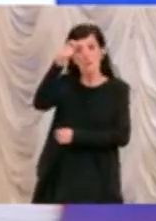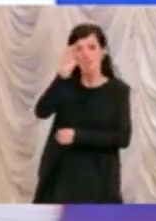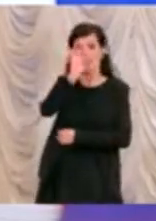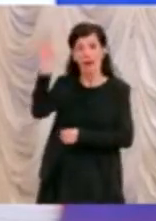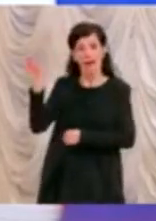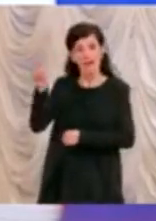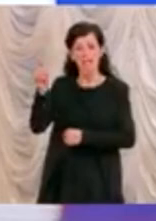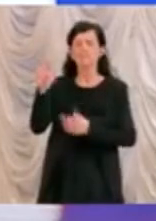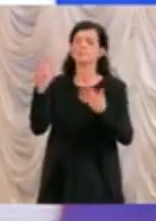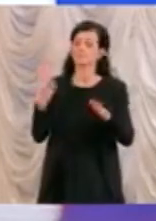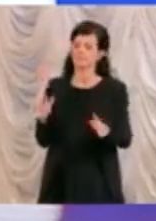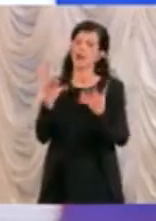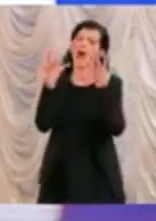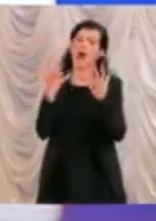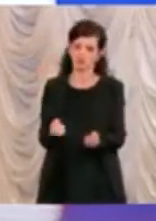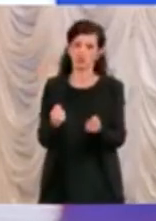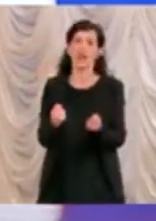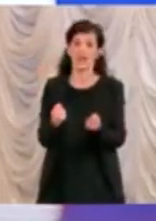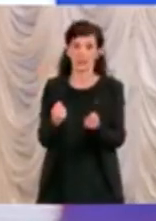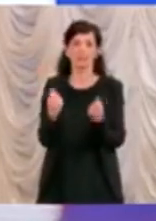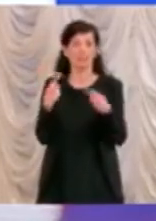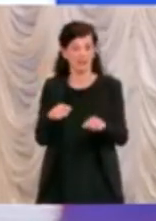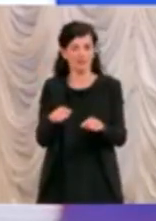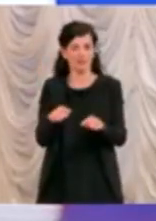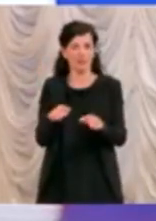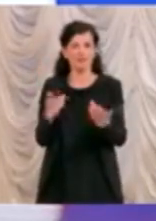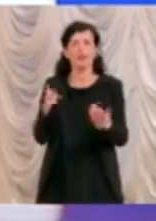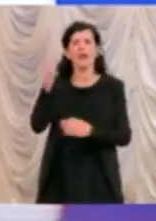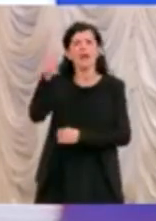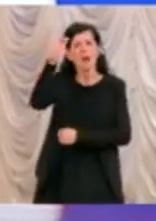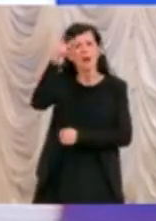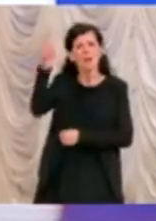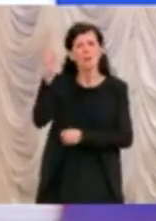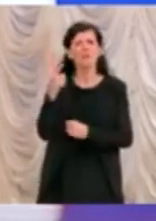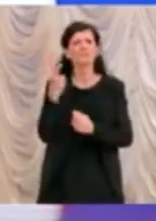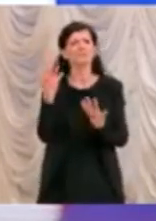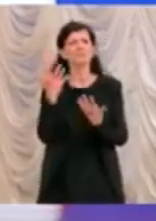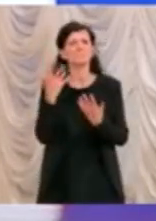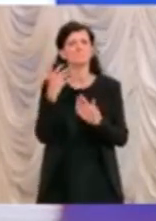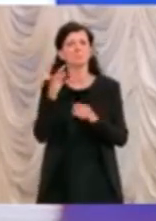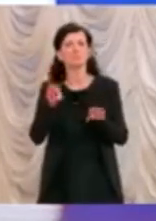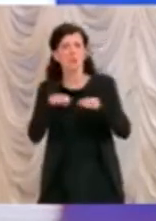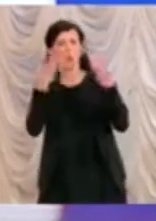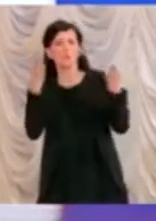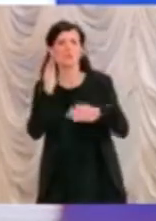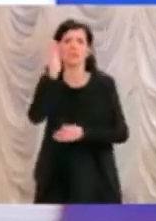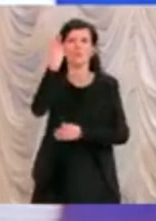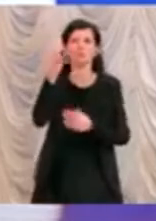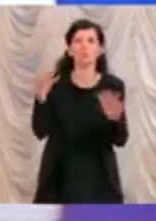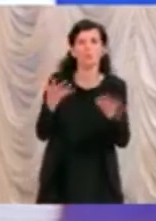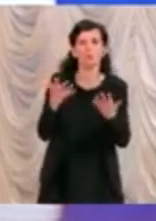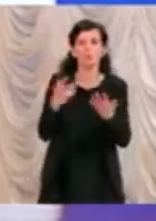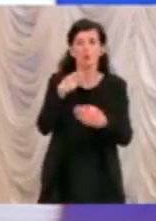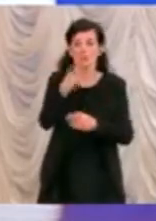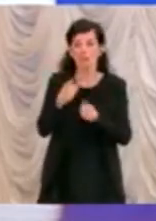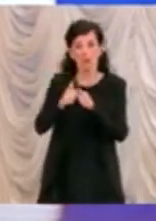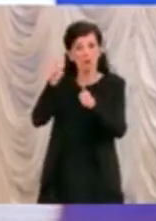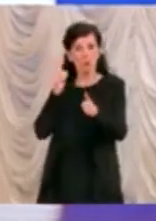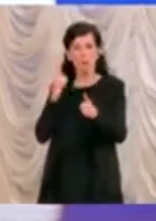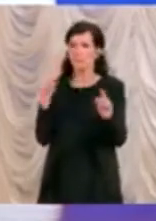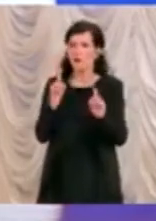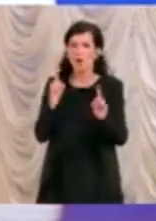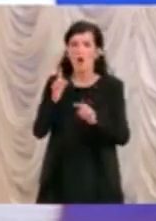hanno dovuto accettare non di esplorare per il futuro come si era detto in una versione precedente ma di lavorare